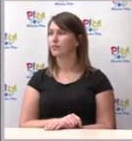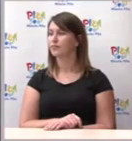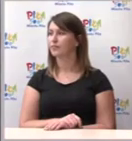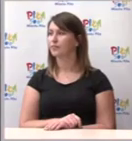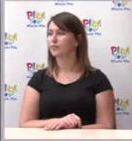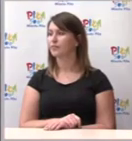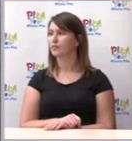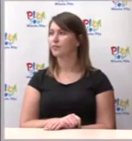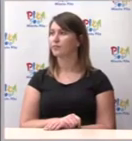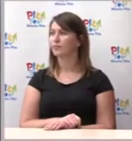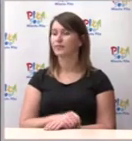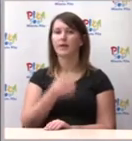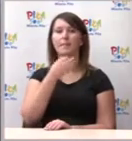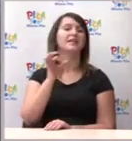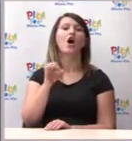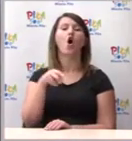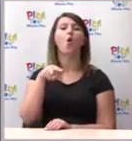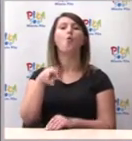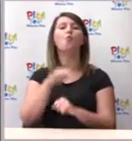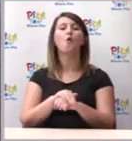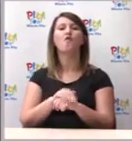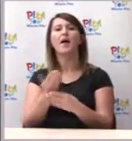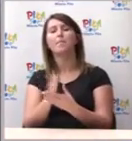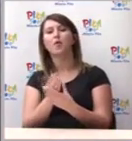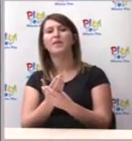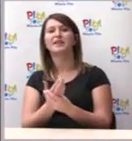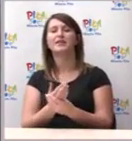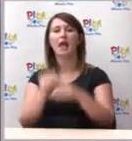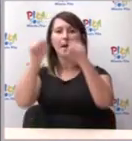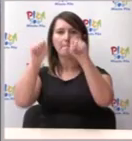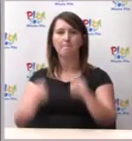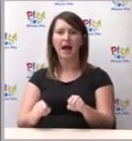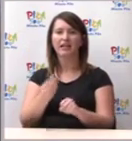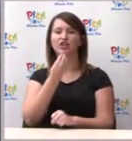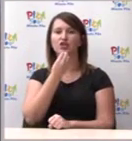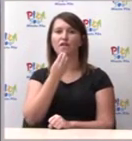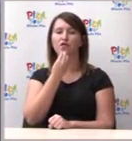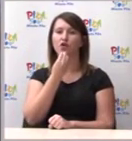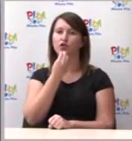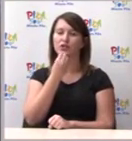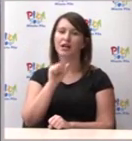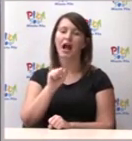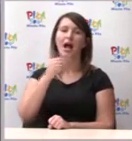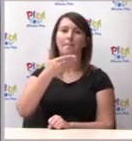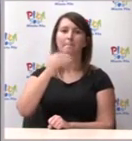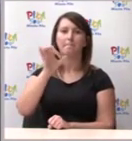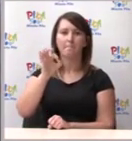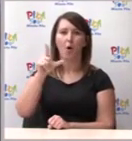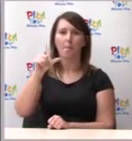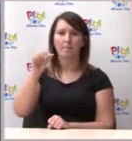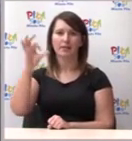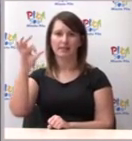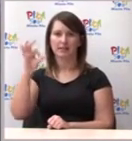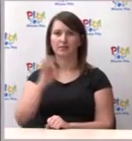umów między MOPS-em, między Bankiem Żywności o dostarczanie tej żywności